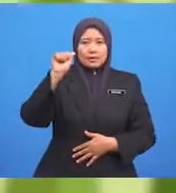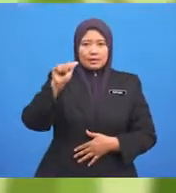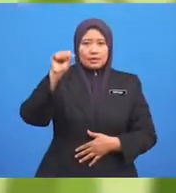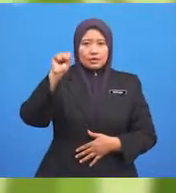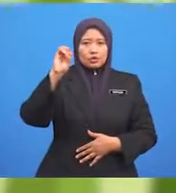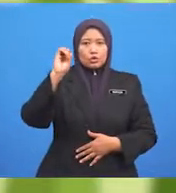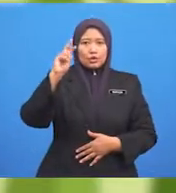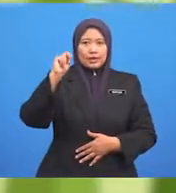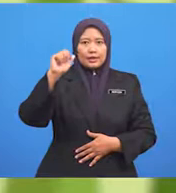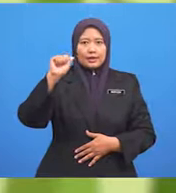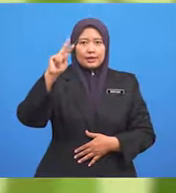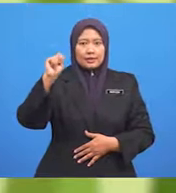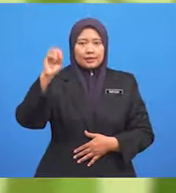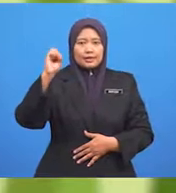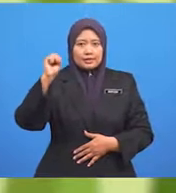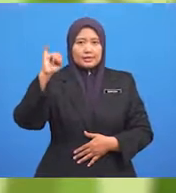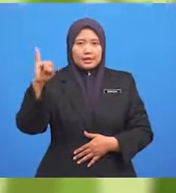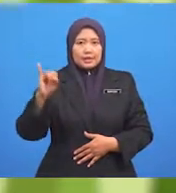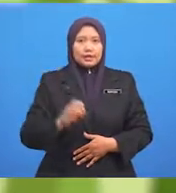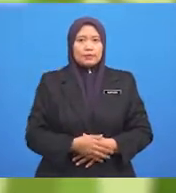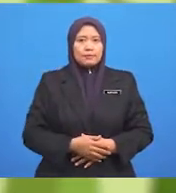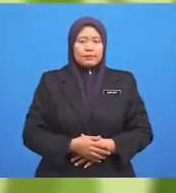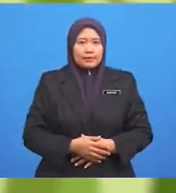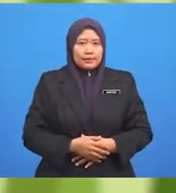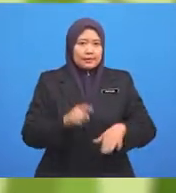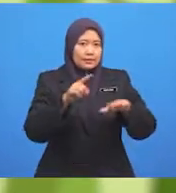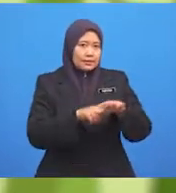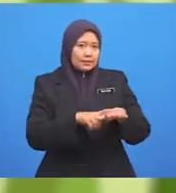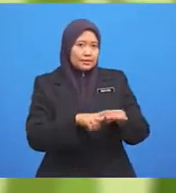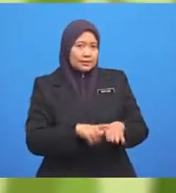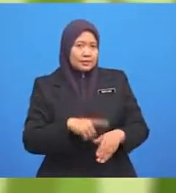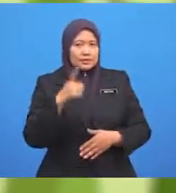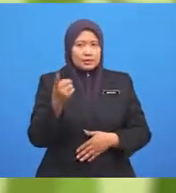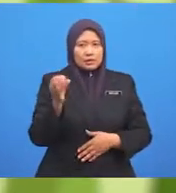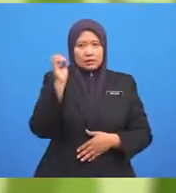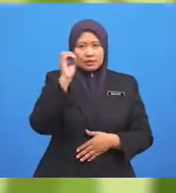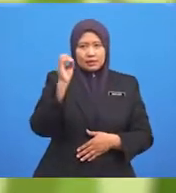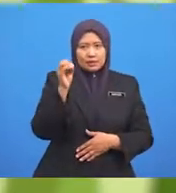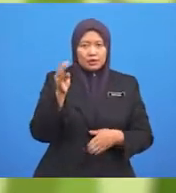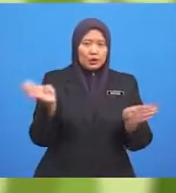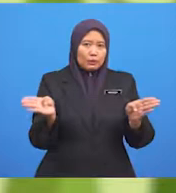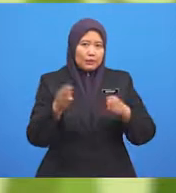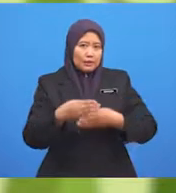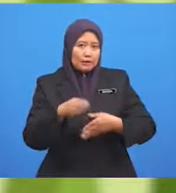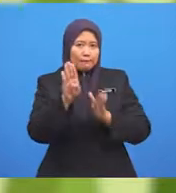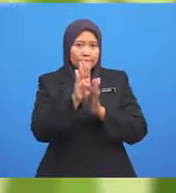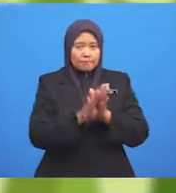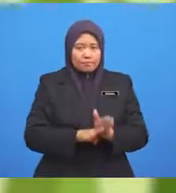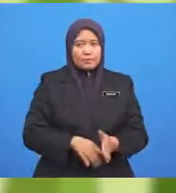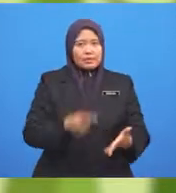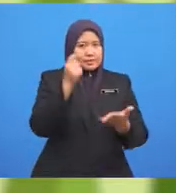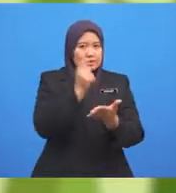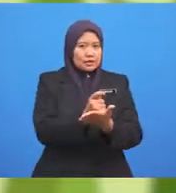asonansi. Contohnya, di sana tiada bilik bersekat. Baris